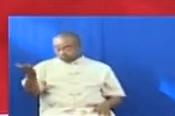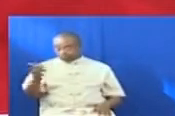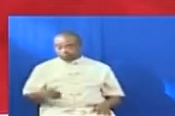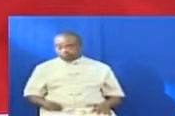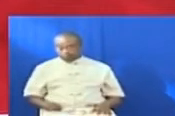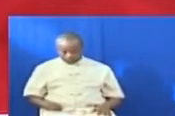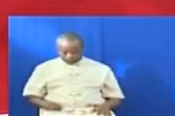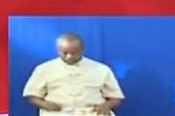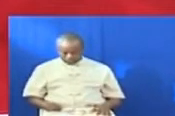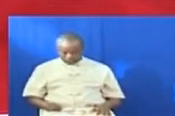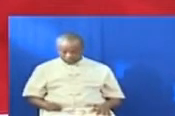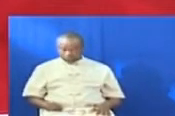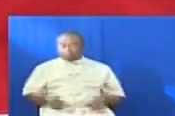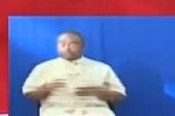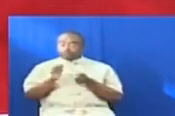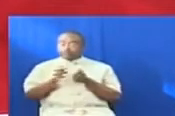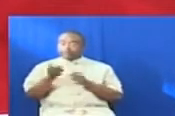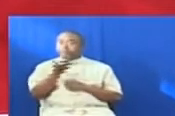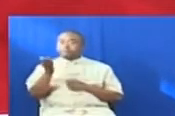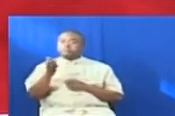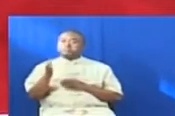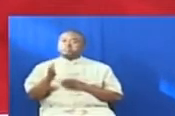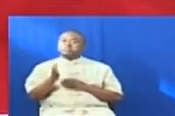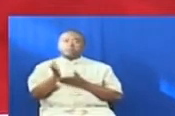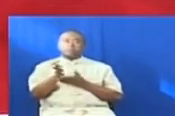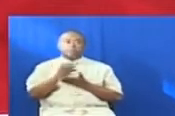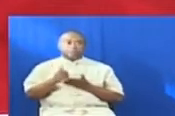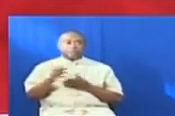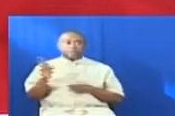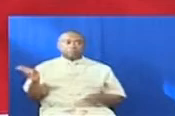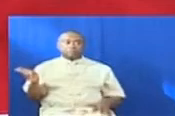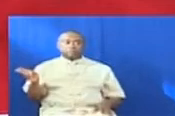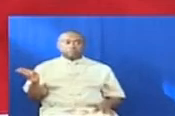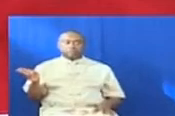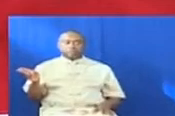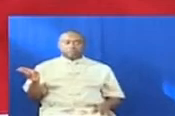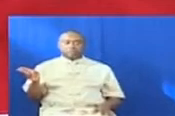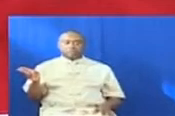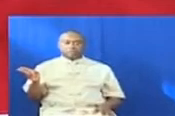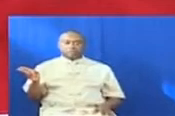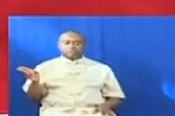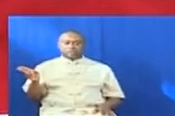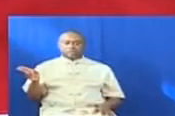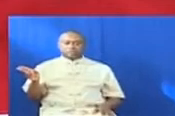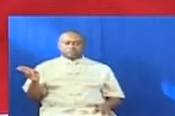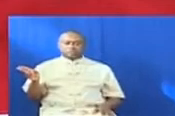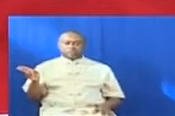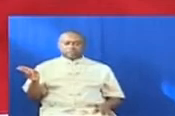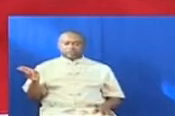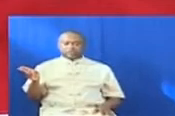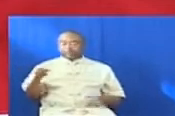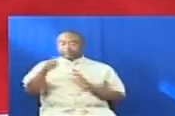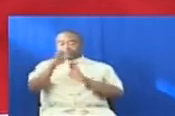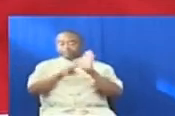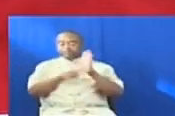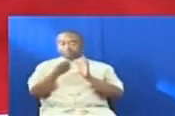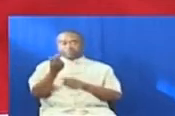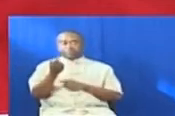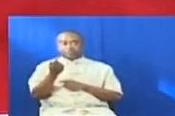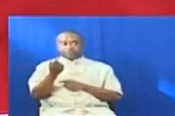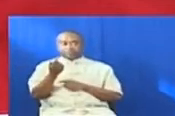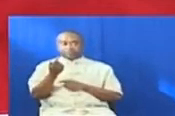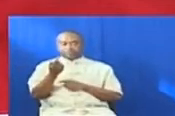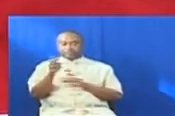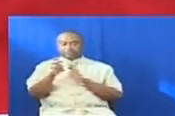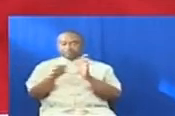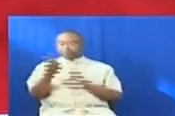ambayo ninapenda kuizungumzia ni baadhi ya halmashauri kutozingatia sheria na kanuni na taratibu za fedha na manunuzi